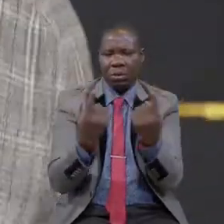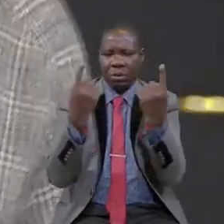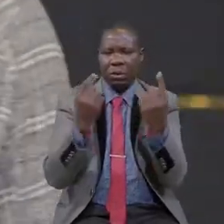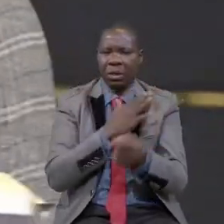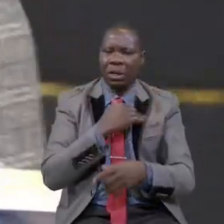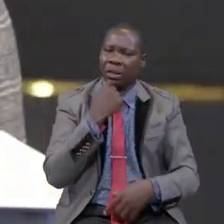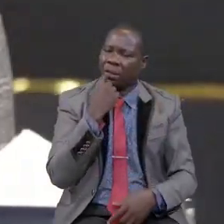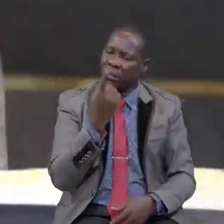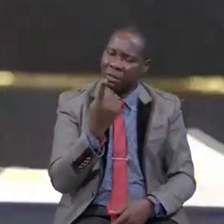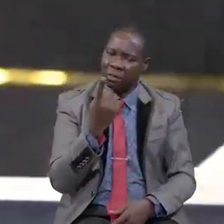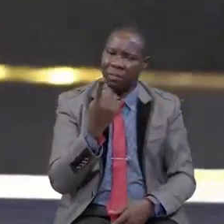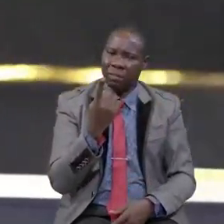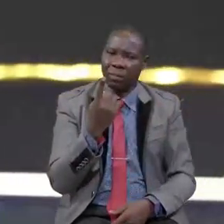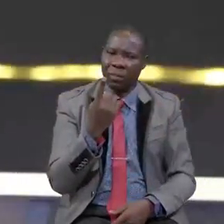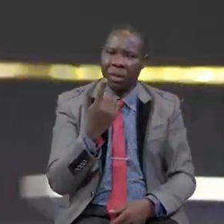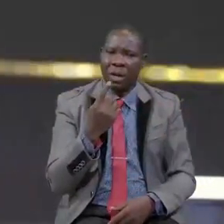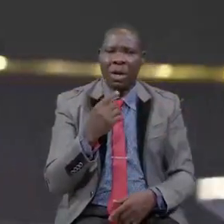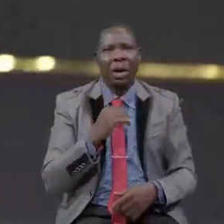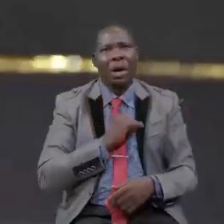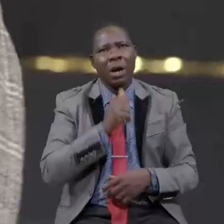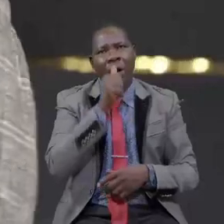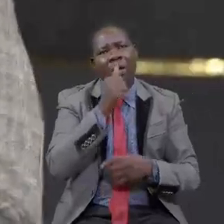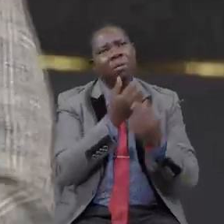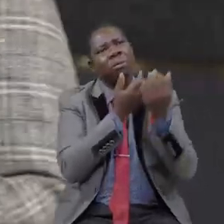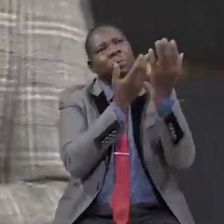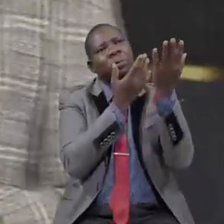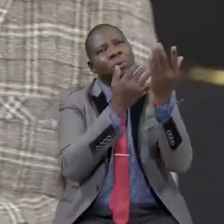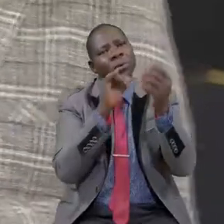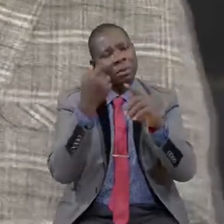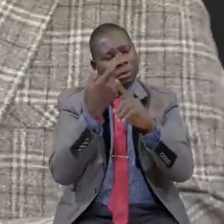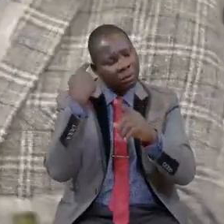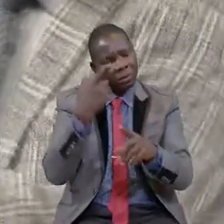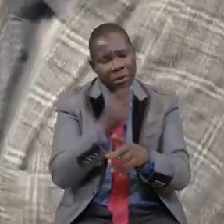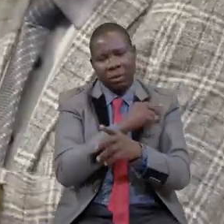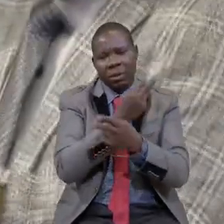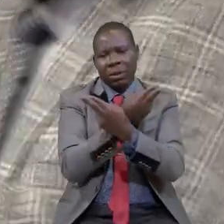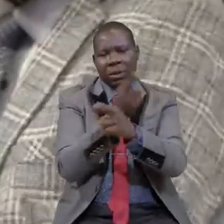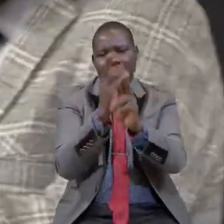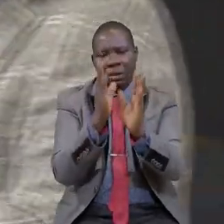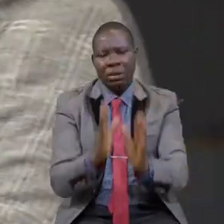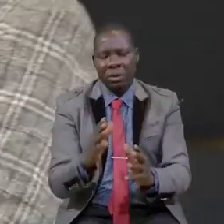dites, « Oh, j'attendais le Rédempteur il y a longtemps. »